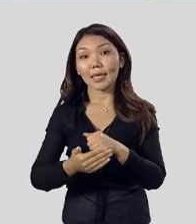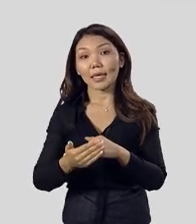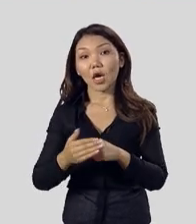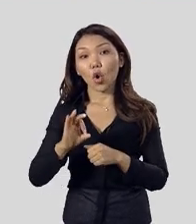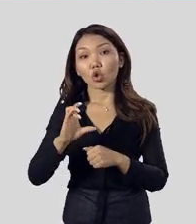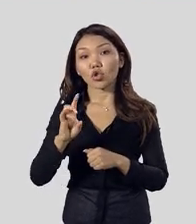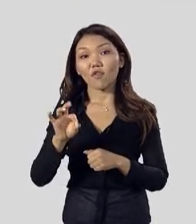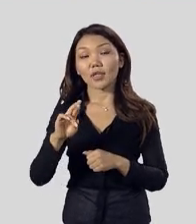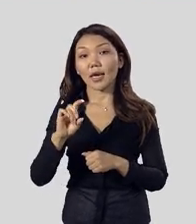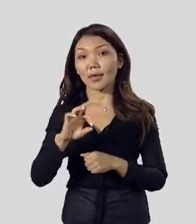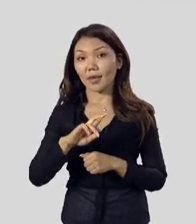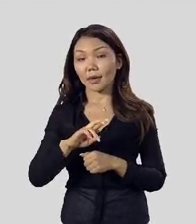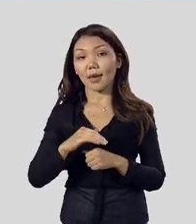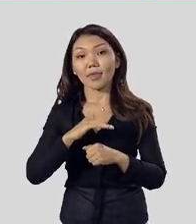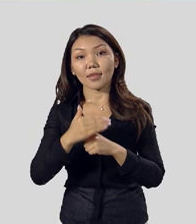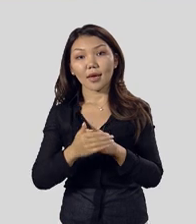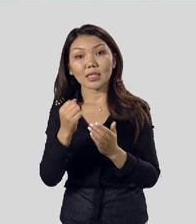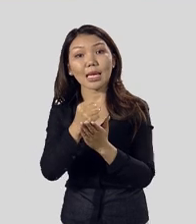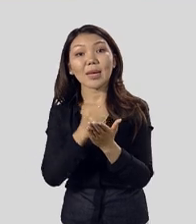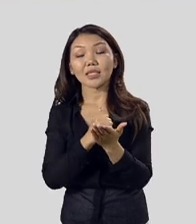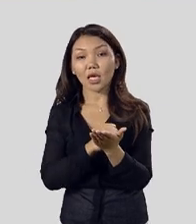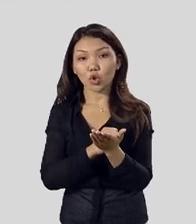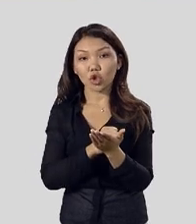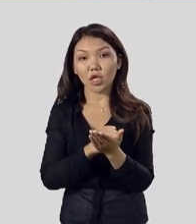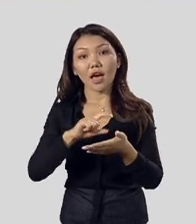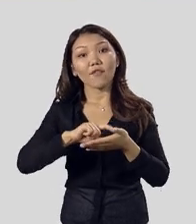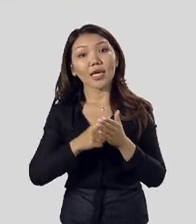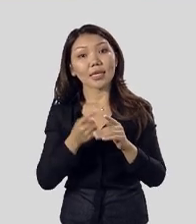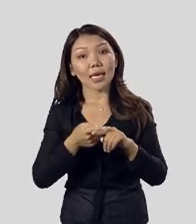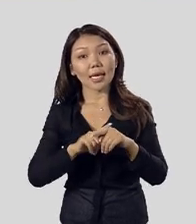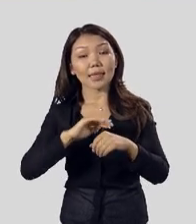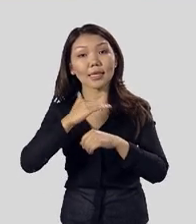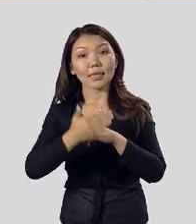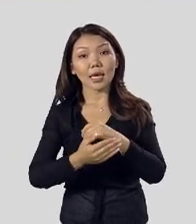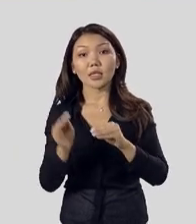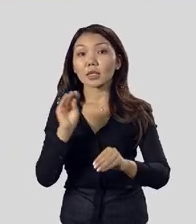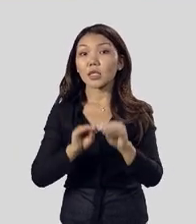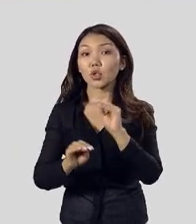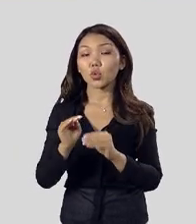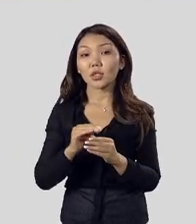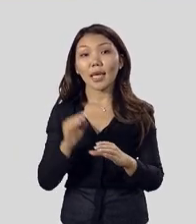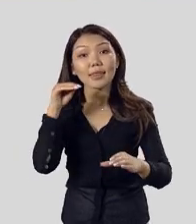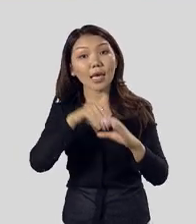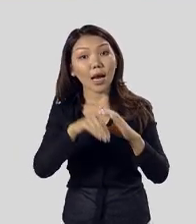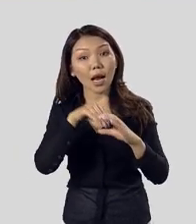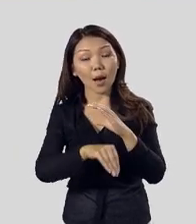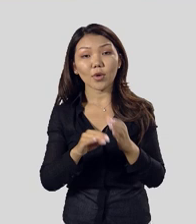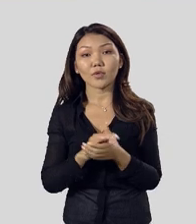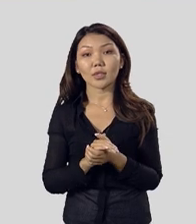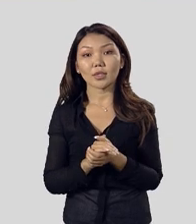фотосинтезирующие запасающих в клетках этой ткани создаются или накапливаются